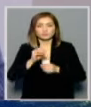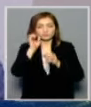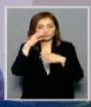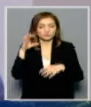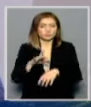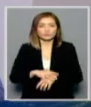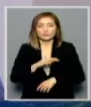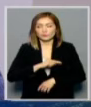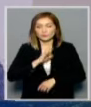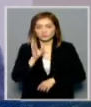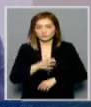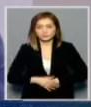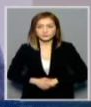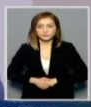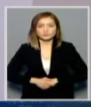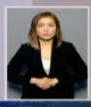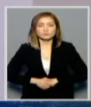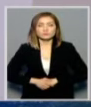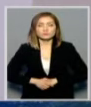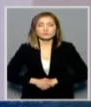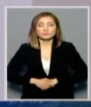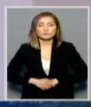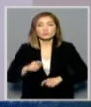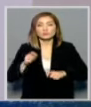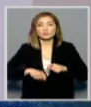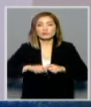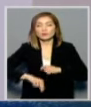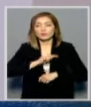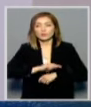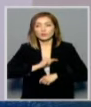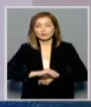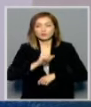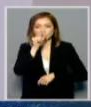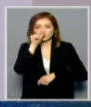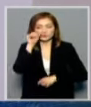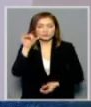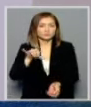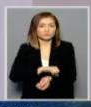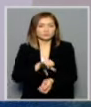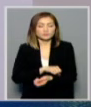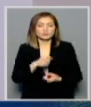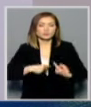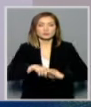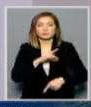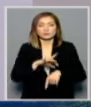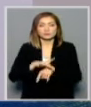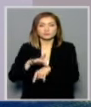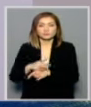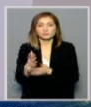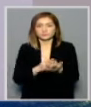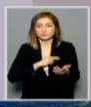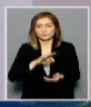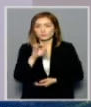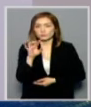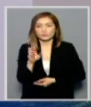анықтау жұмыстары жүргізілуде. Жел профилактикалық іс-шарасы барысында есірткі бизнесіне қарсы күрес басқармасының қызметкерлерімен